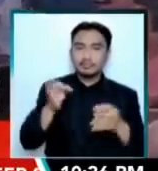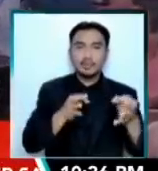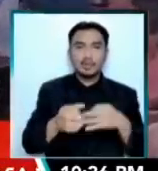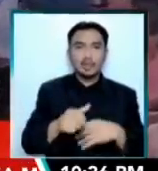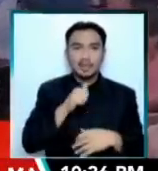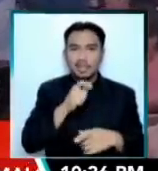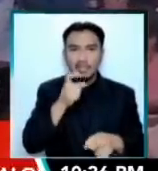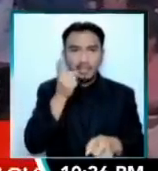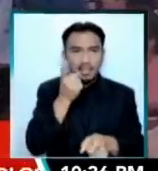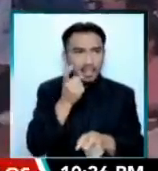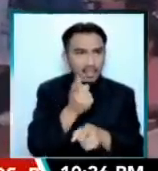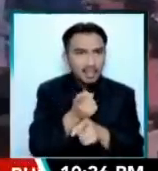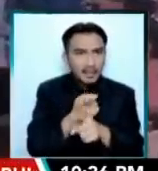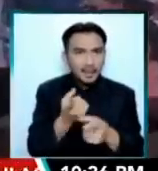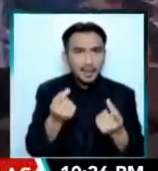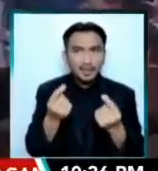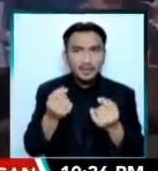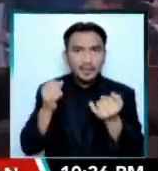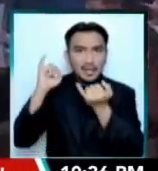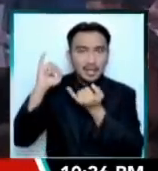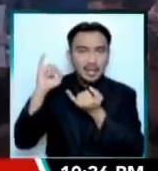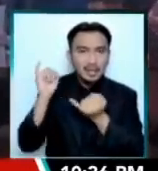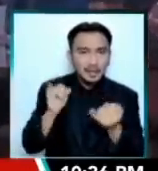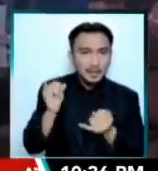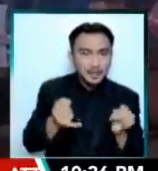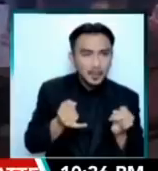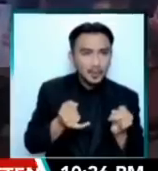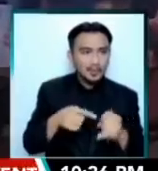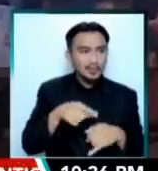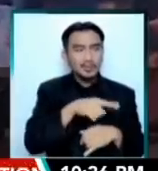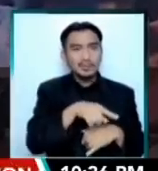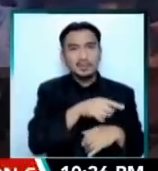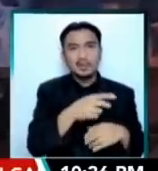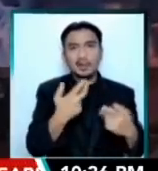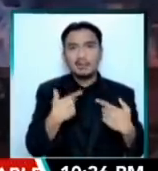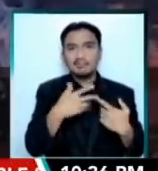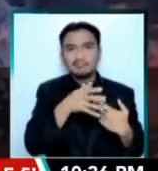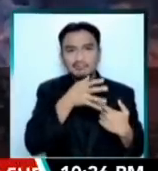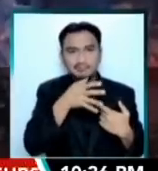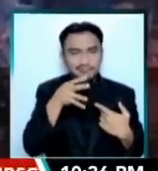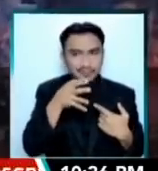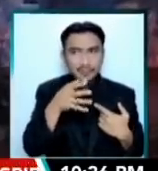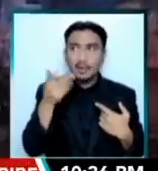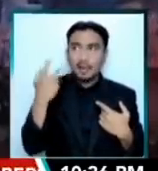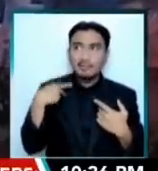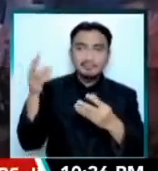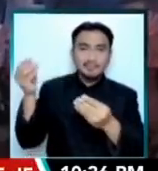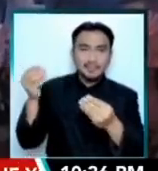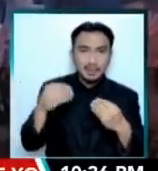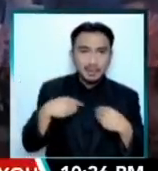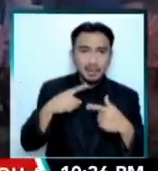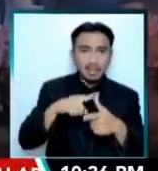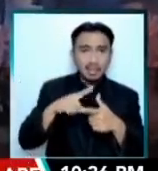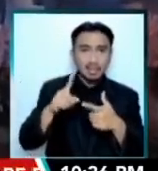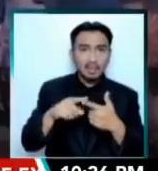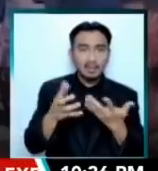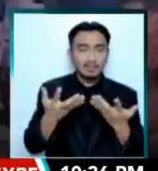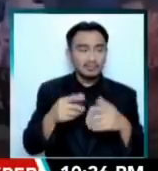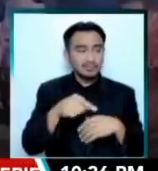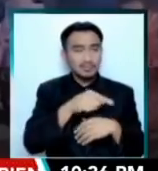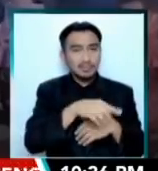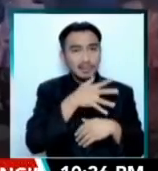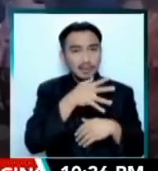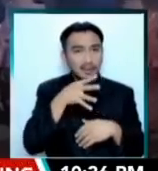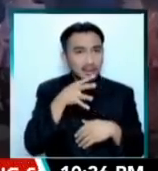at binibigyan ng pinagkakakitaan yung mga magsasaka sa ibang bansa habang ang magsasaka natin naghihirap. Hindi tama